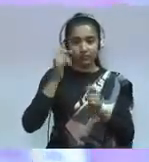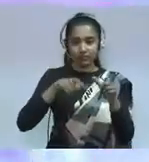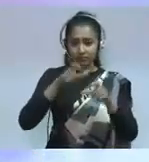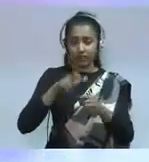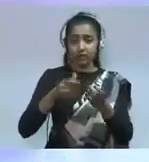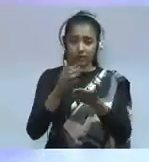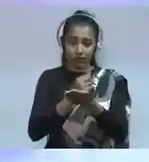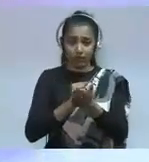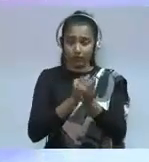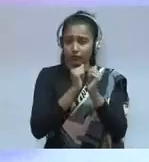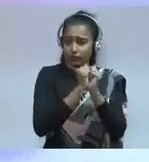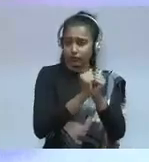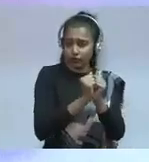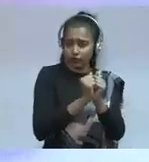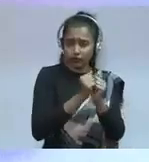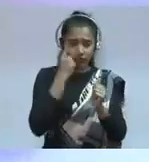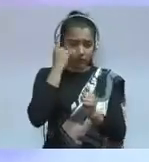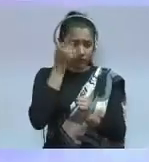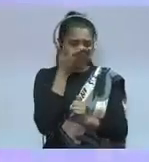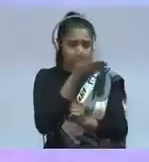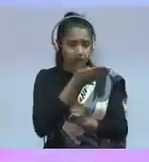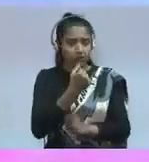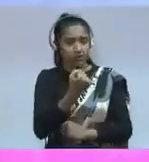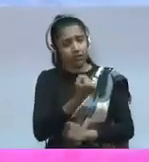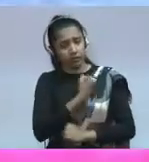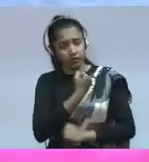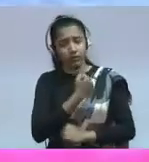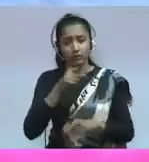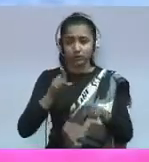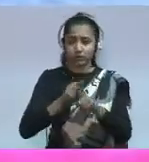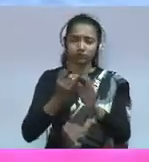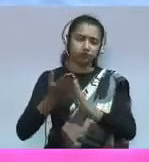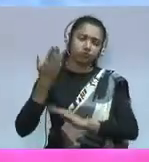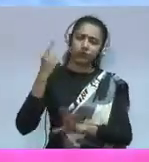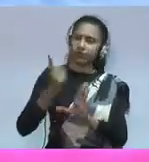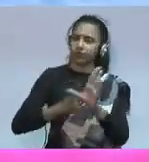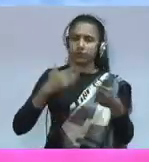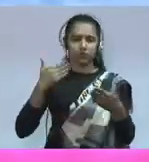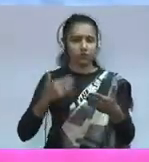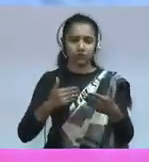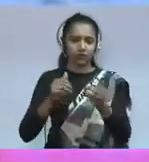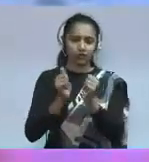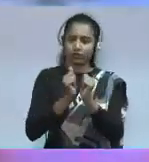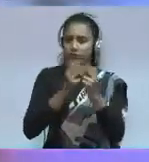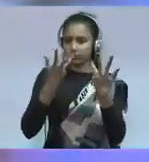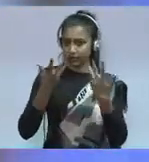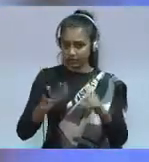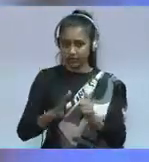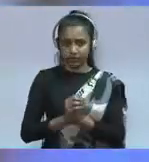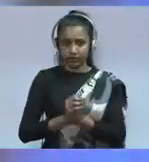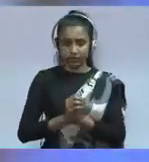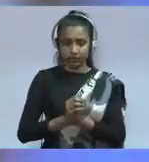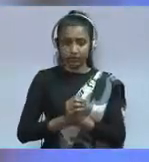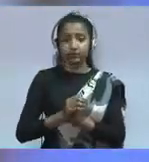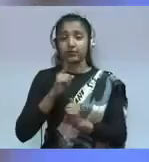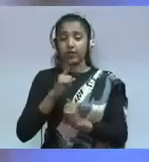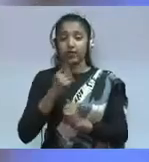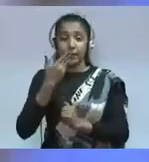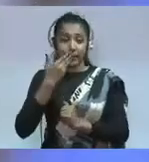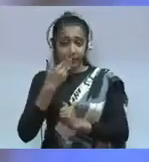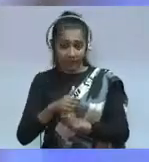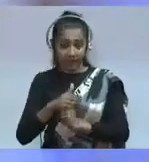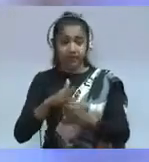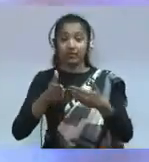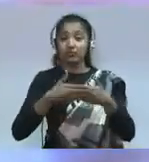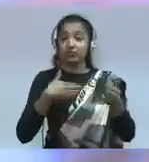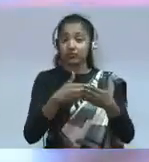වෘත්තීය වේදීන් ඉතා කැපවීමකින් යුතුව පසුගිය වසර පුරාම ක්‍රියා කළා. කුසලතාවය සහ